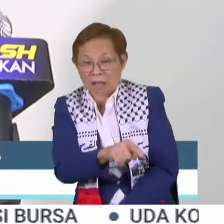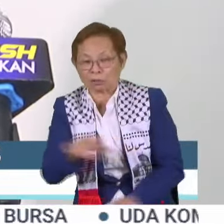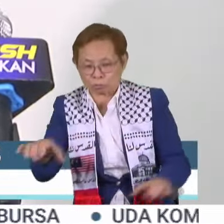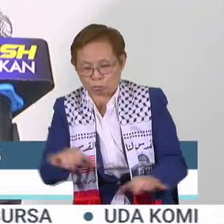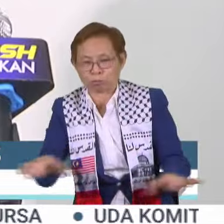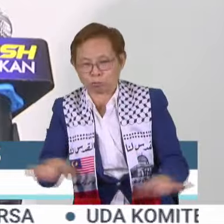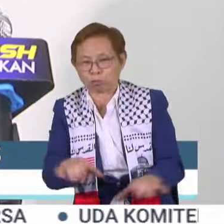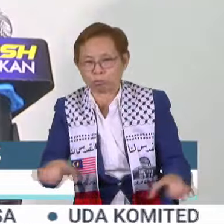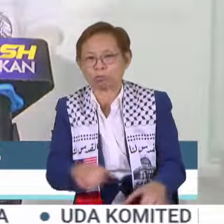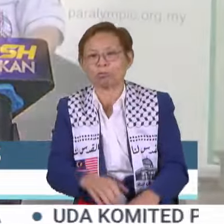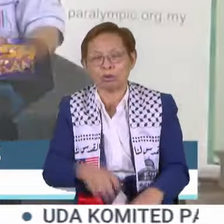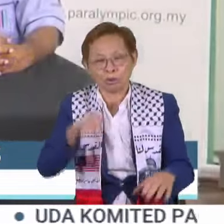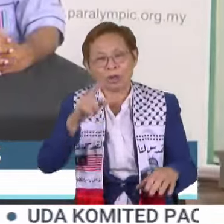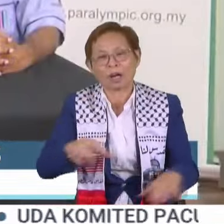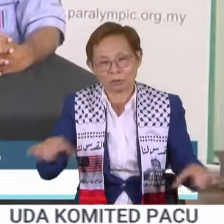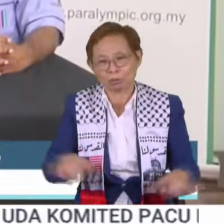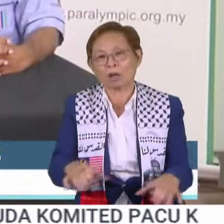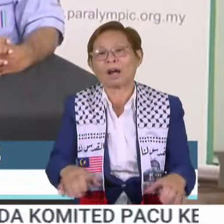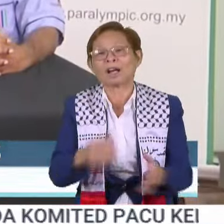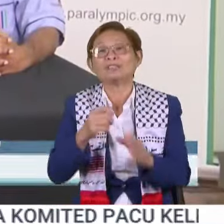been needed to do lah.